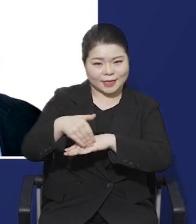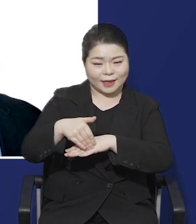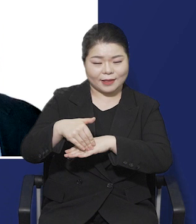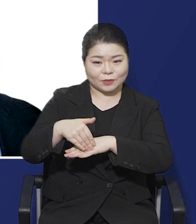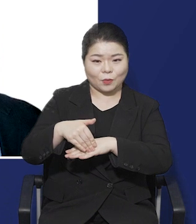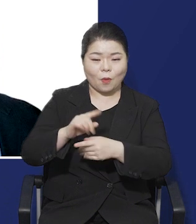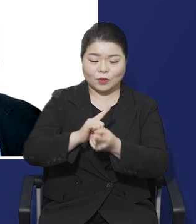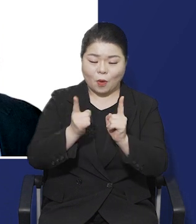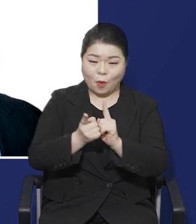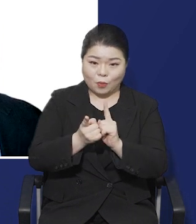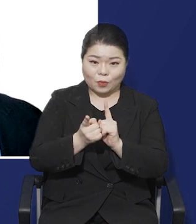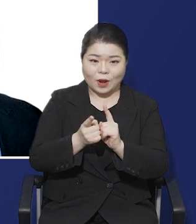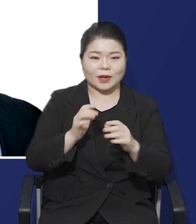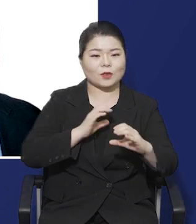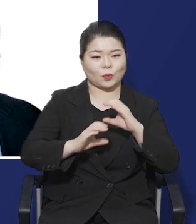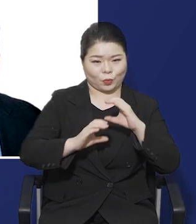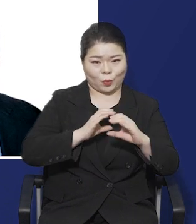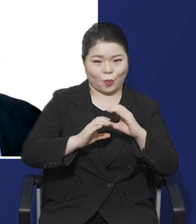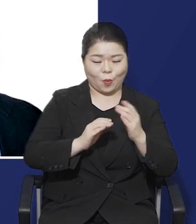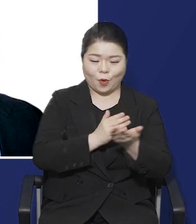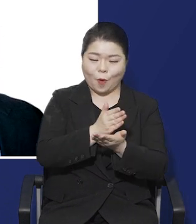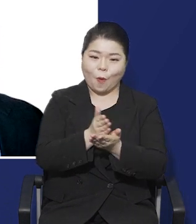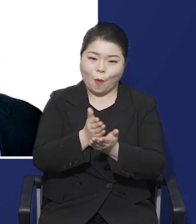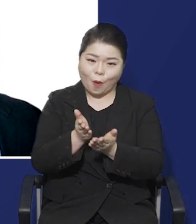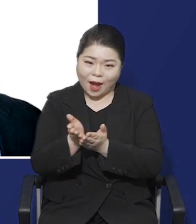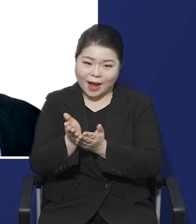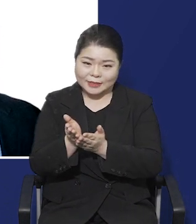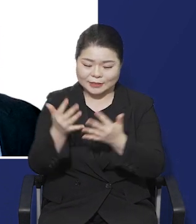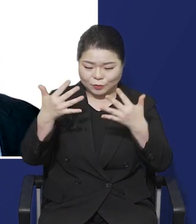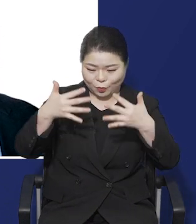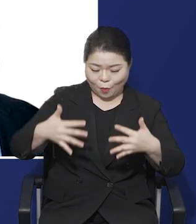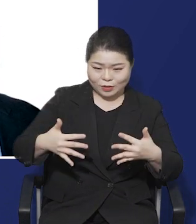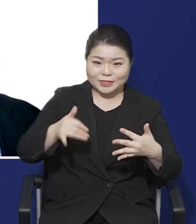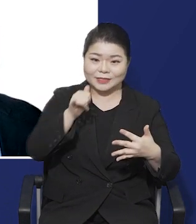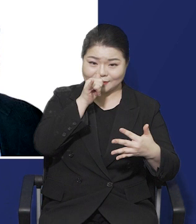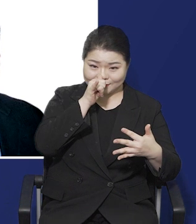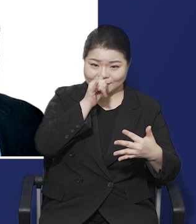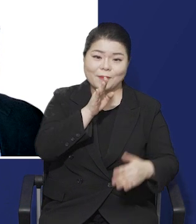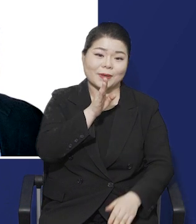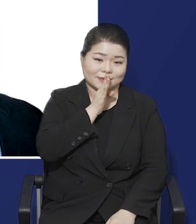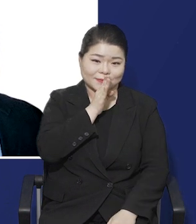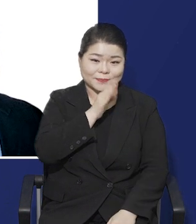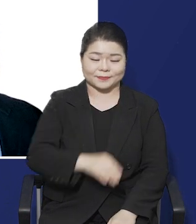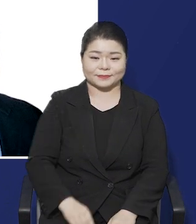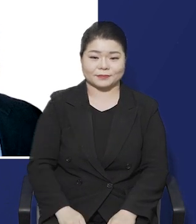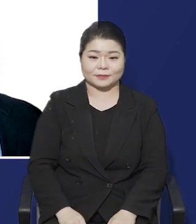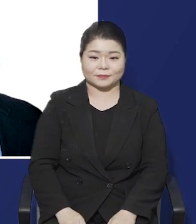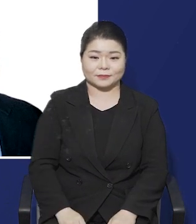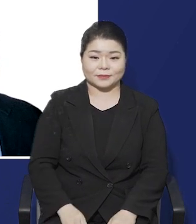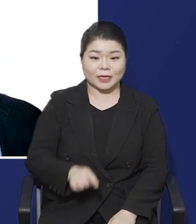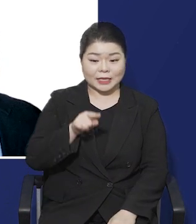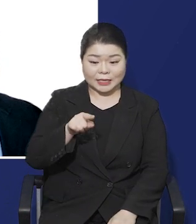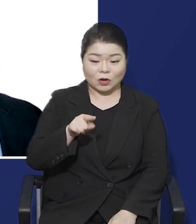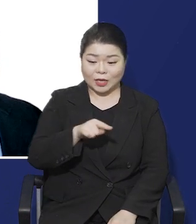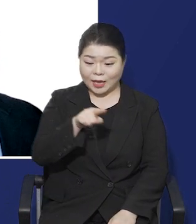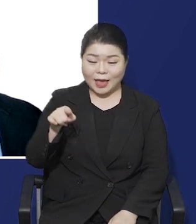바이어 간의 마케팅 커뮤니케이션 등 다양한 진입장벽 요소가 상존하고 있는 게 사실입니다. 이러한